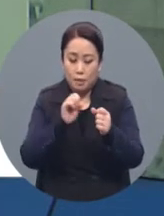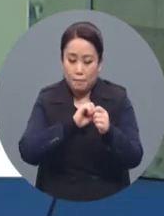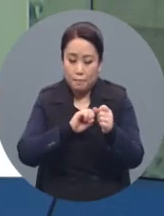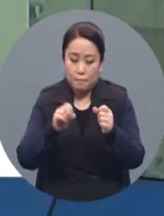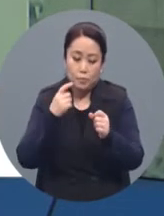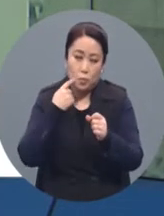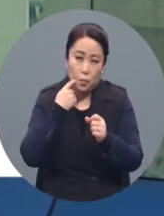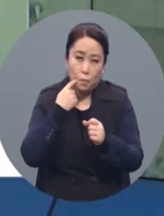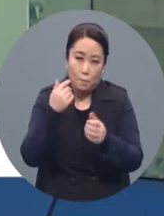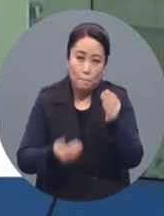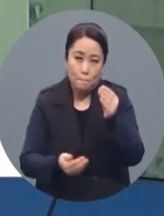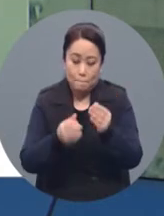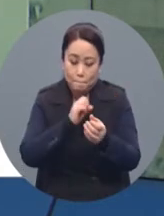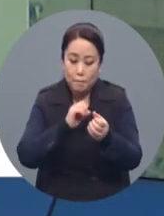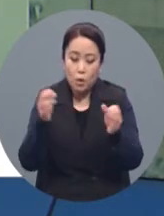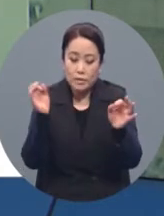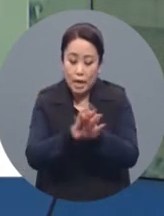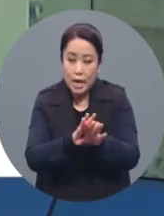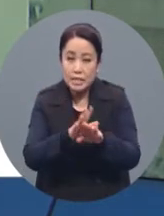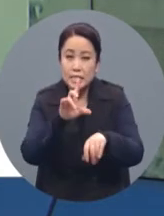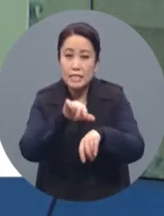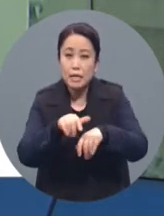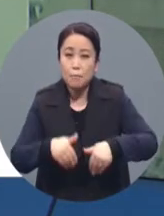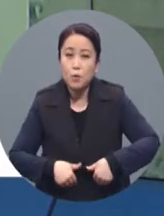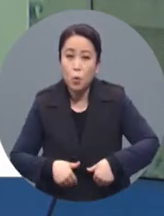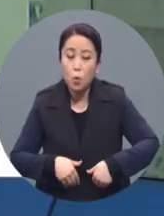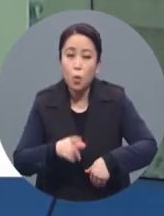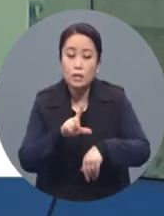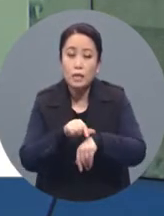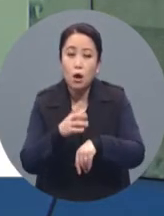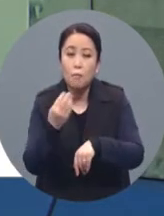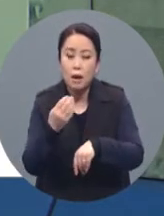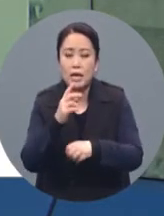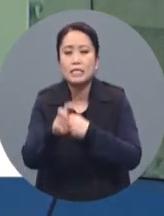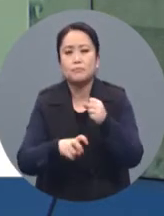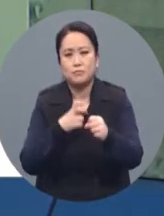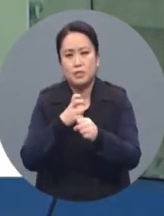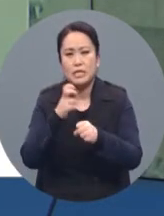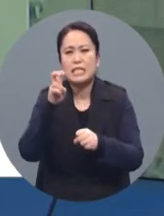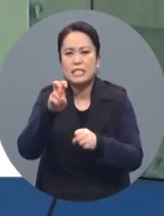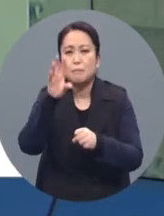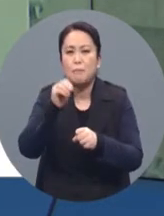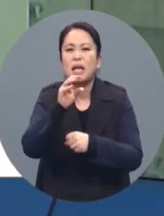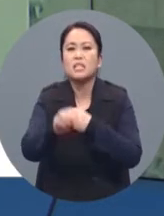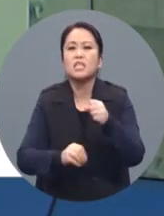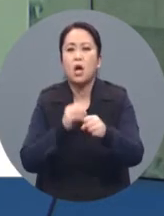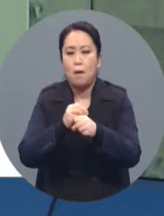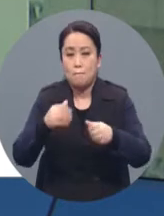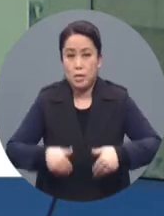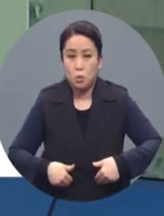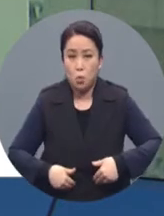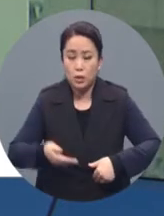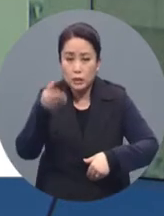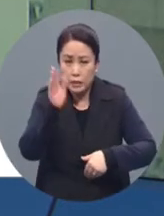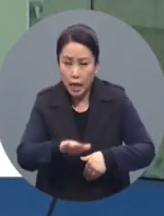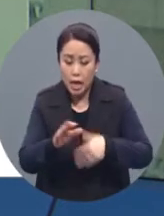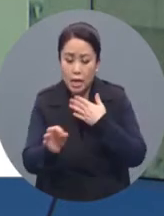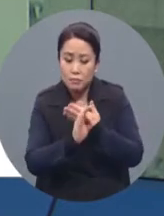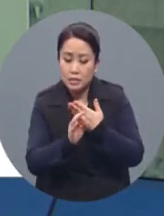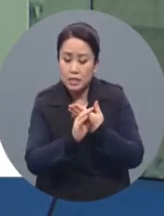발전소 안에 보관되어 있는데요 영구 저장소 건립 계획이 지지부진한 가운데 임시 저장 시설이